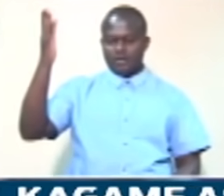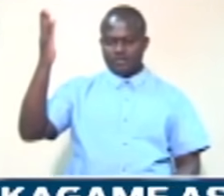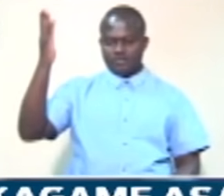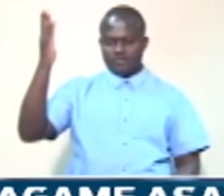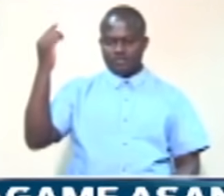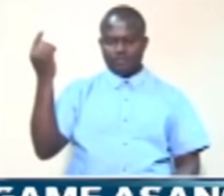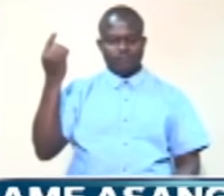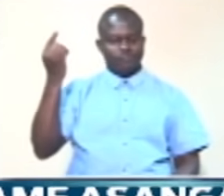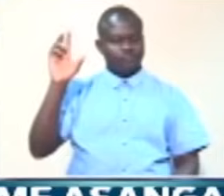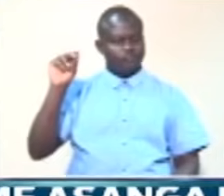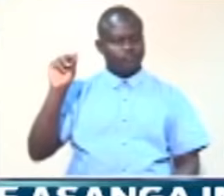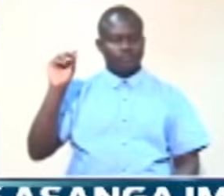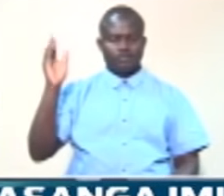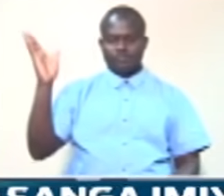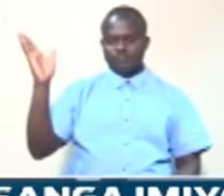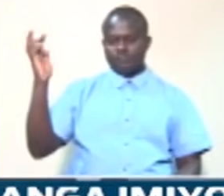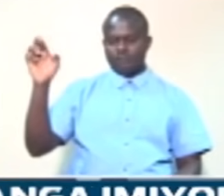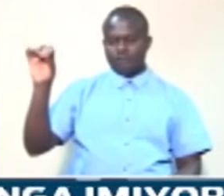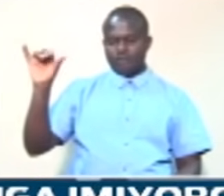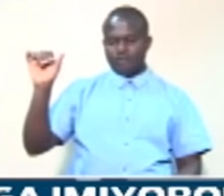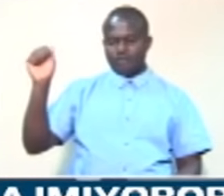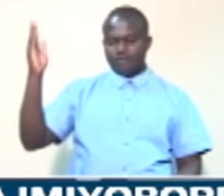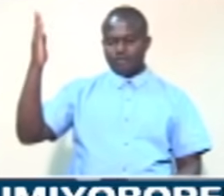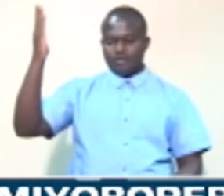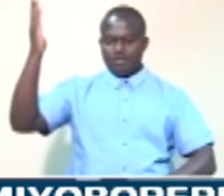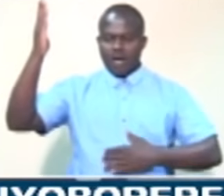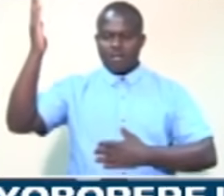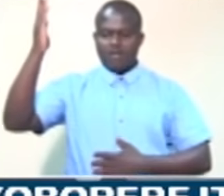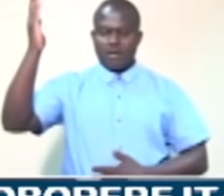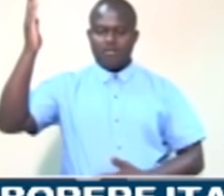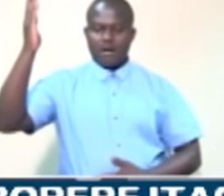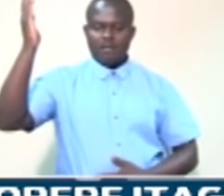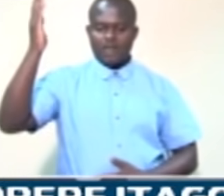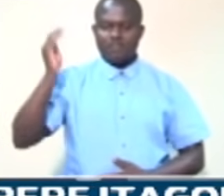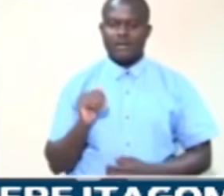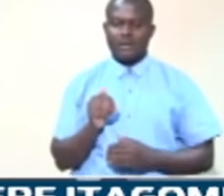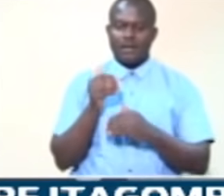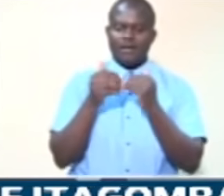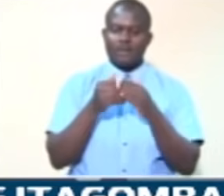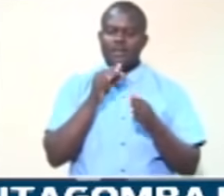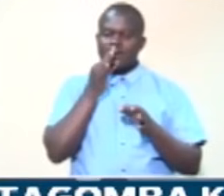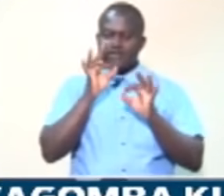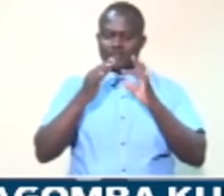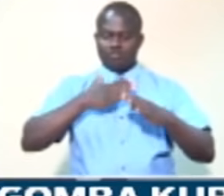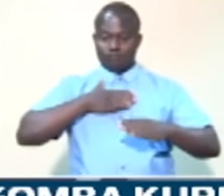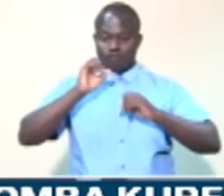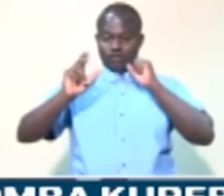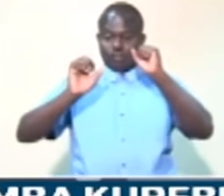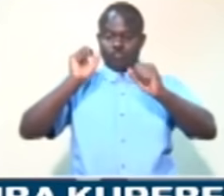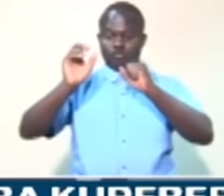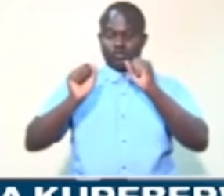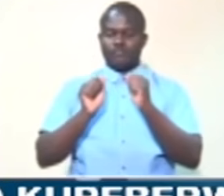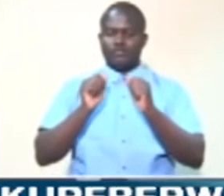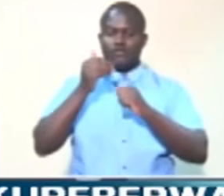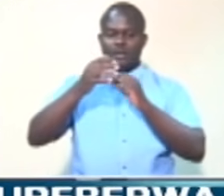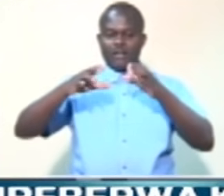sindi genyine muri studio ndi kumwe na Gloria Mukamabana hanyuma turi kumwe kandi na Fideliza imbuto inyuma yacu ari